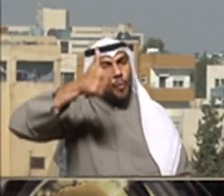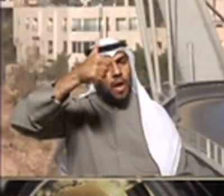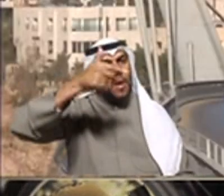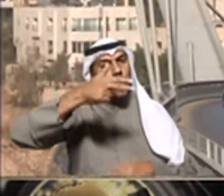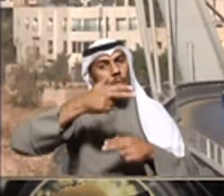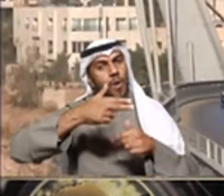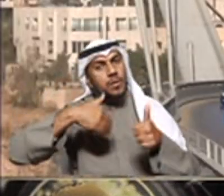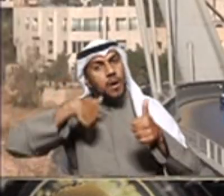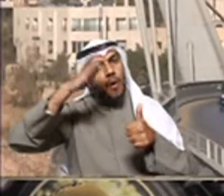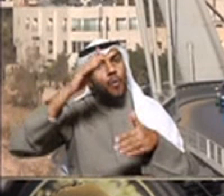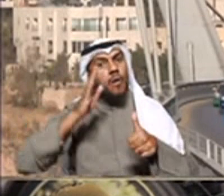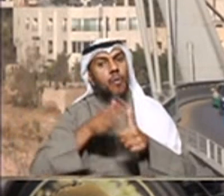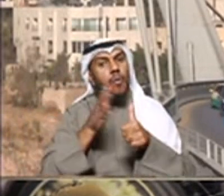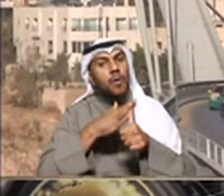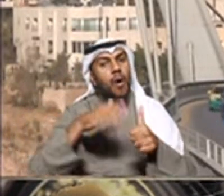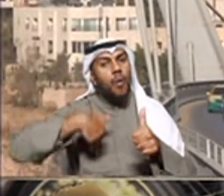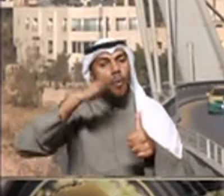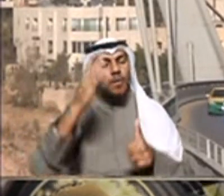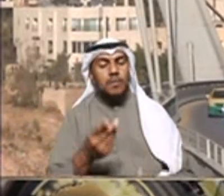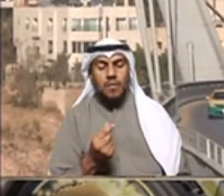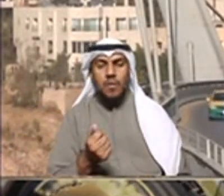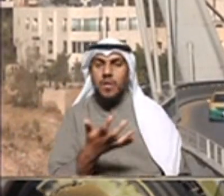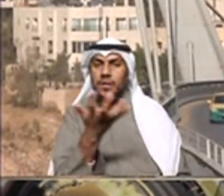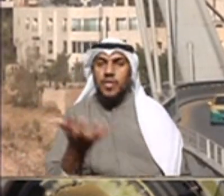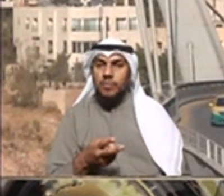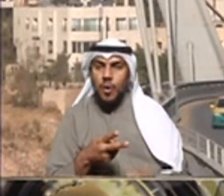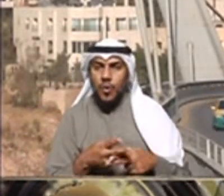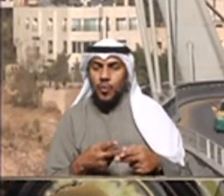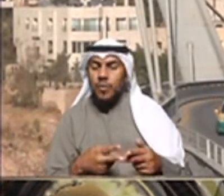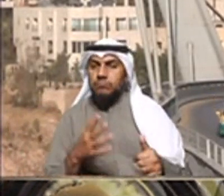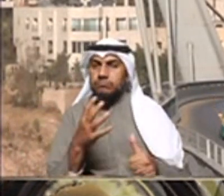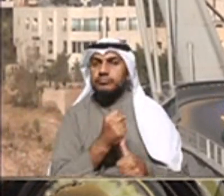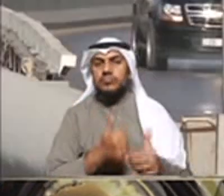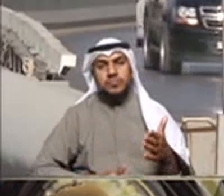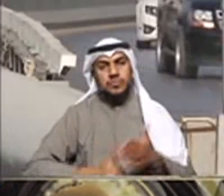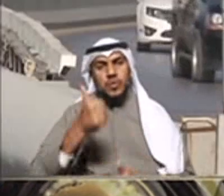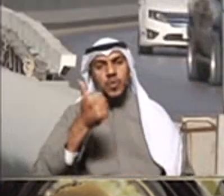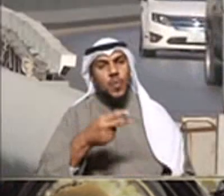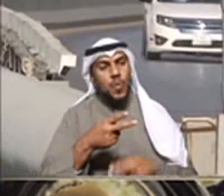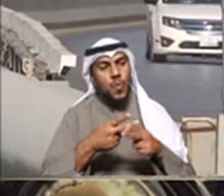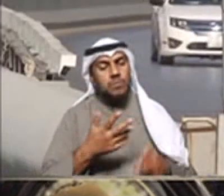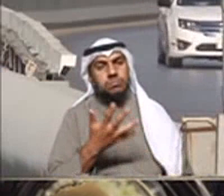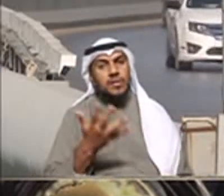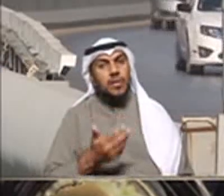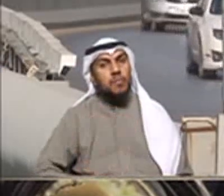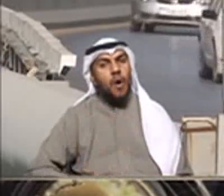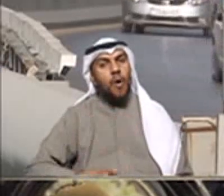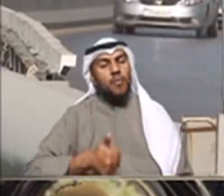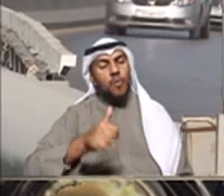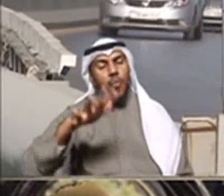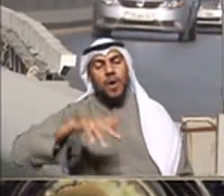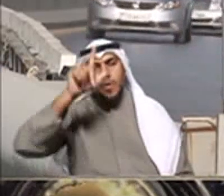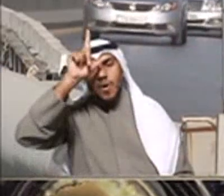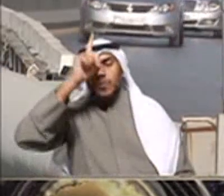الأردن، ليس من خلال الاتساع والحجم فحسب، ولكن لاتساعه من حيث المضمون وتغطيته لكافة قطاعات